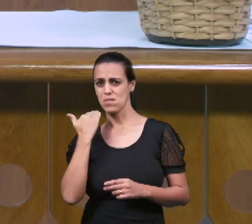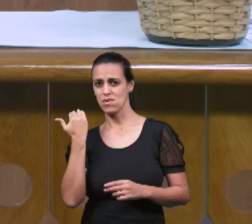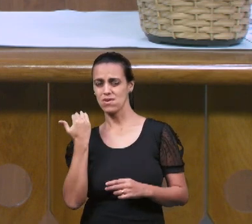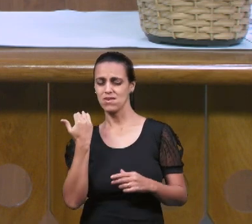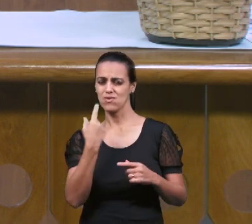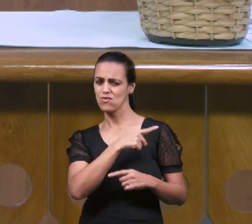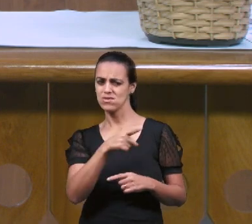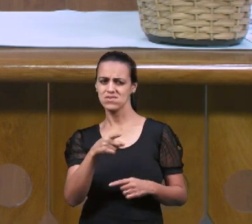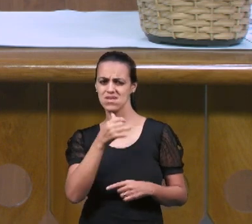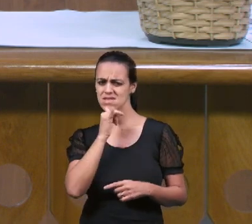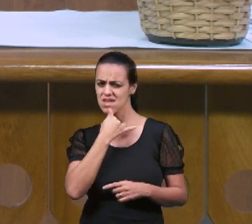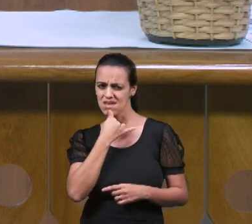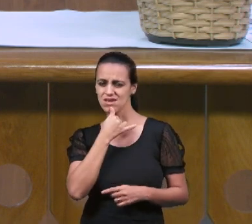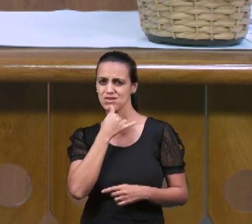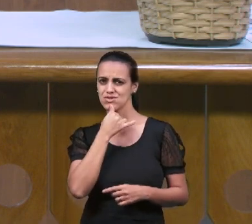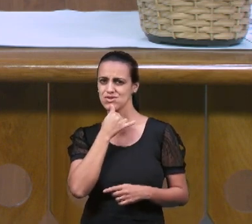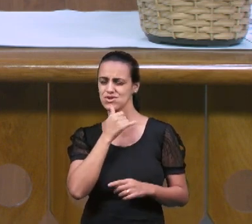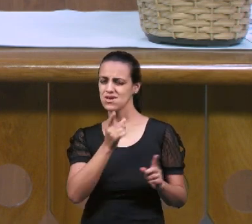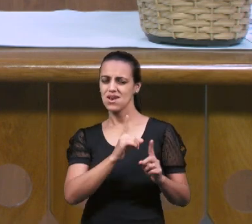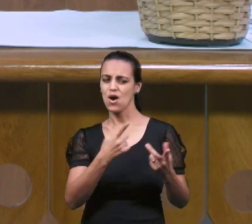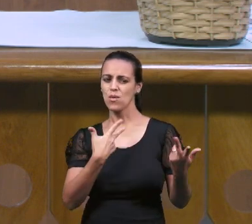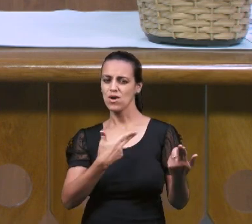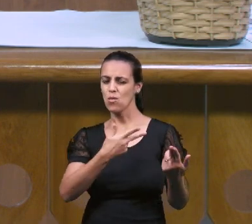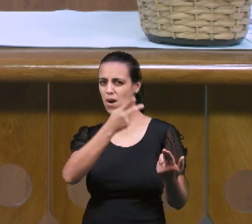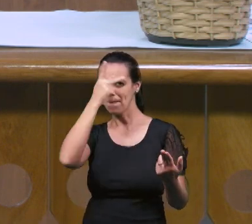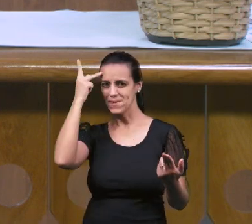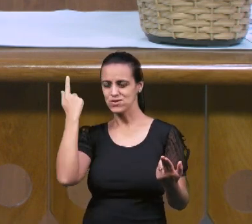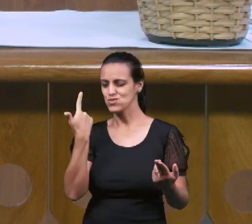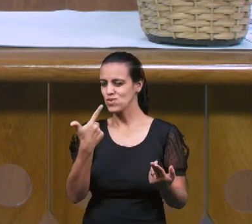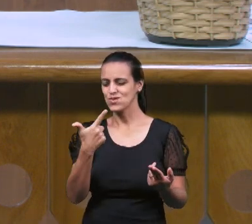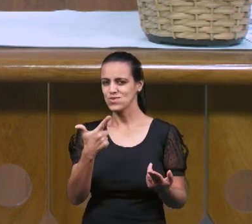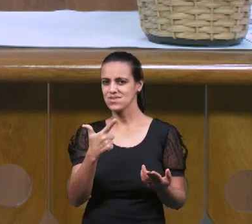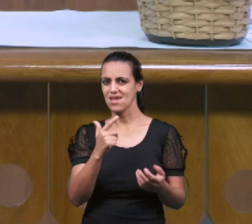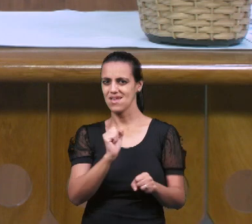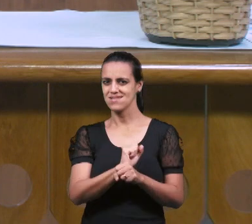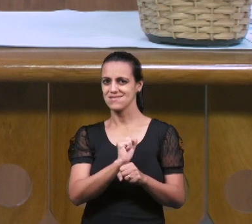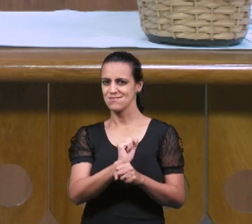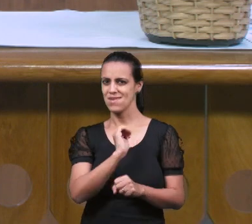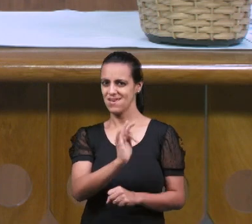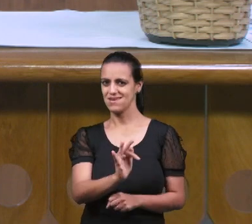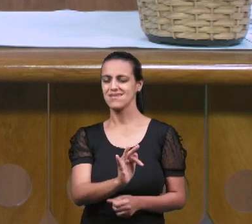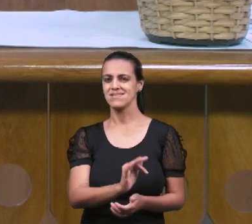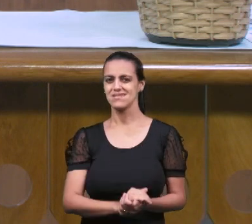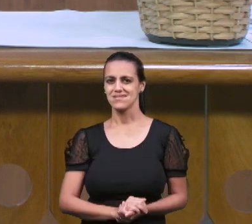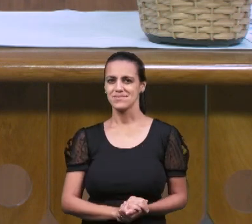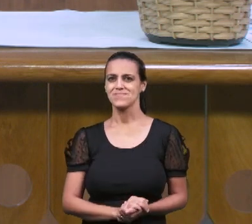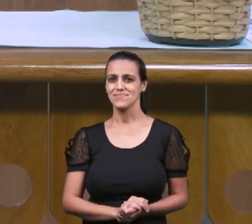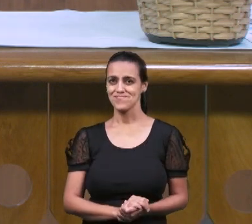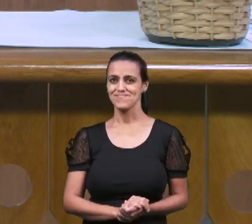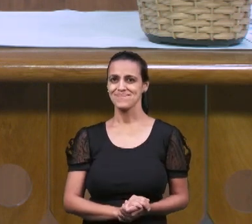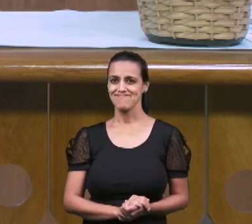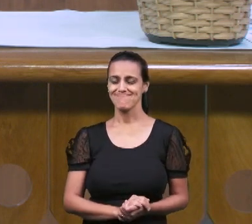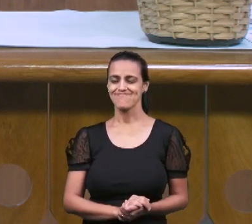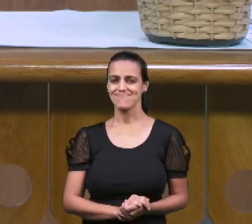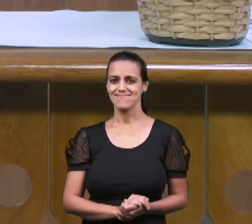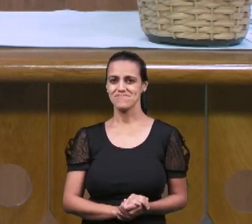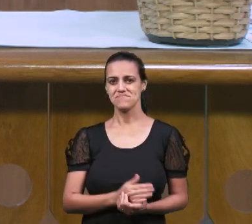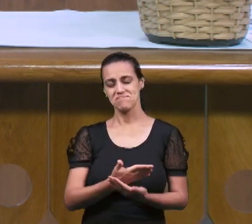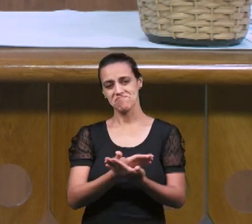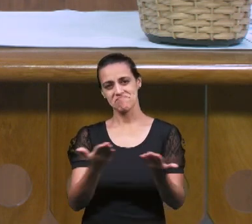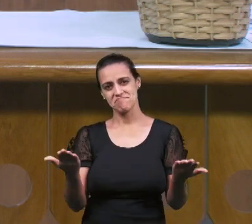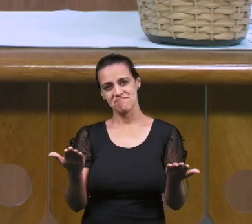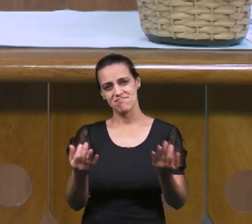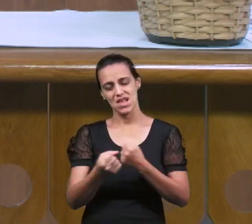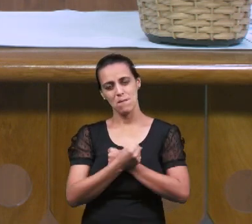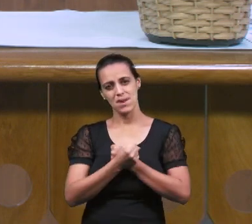à propos de ceux qui dorment, afin que vous ne soyez pas tristes comme les autres qui n'ont pas d'espérance. Donc voici un mot